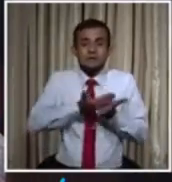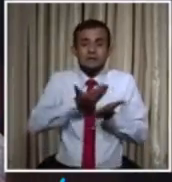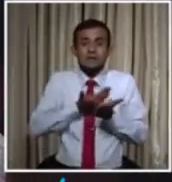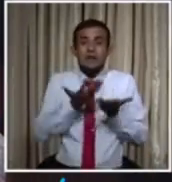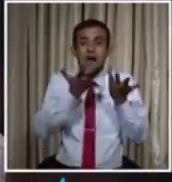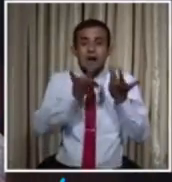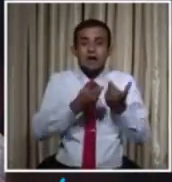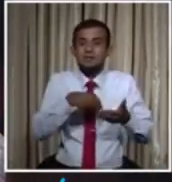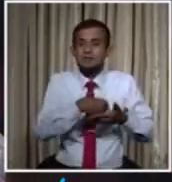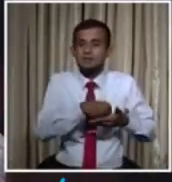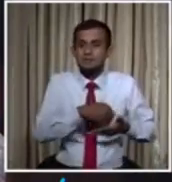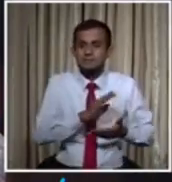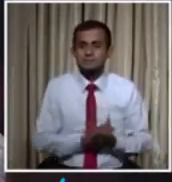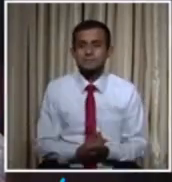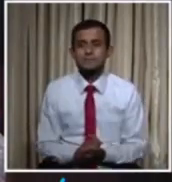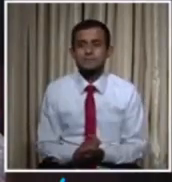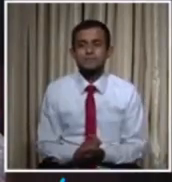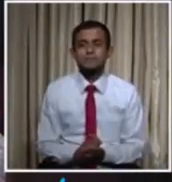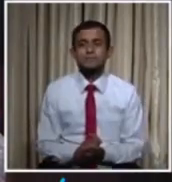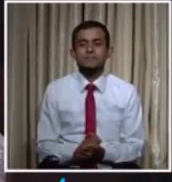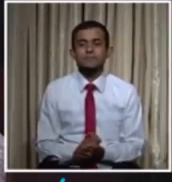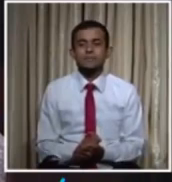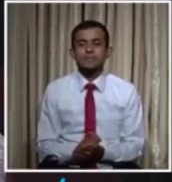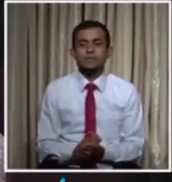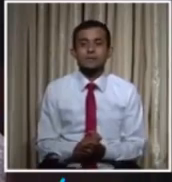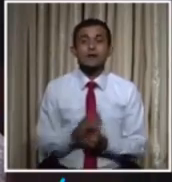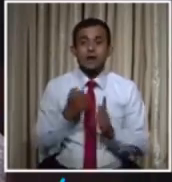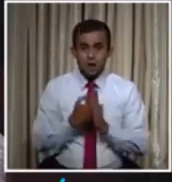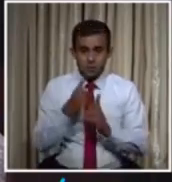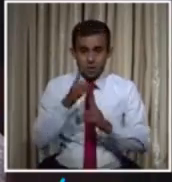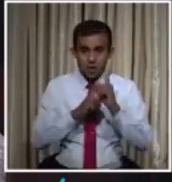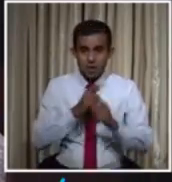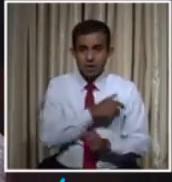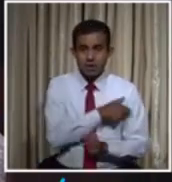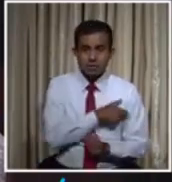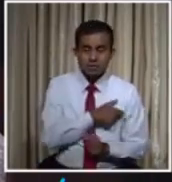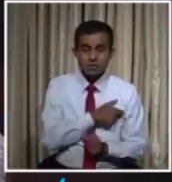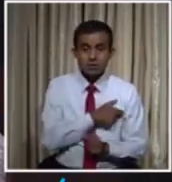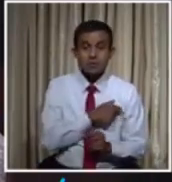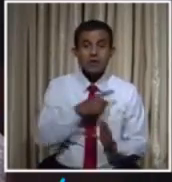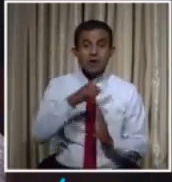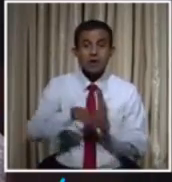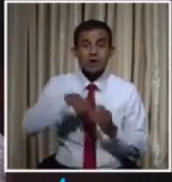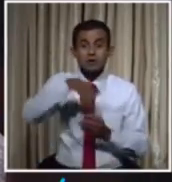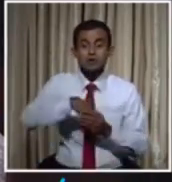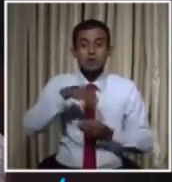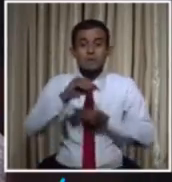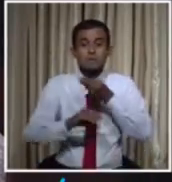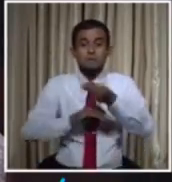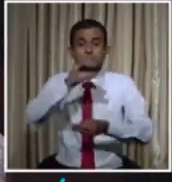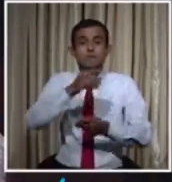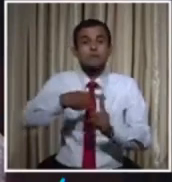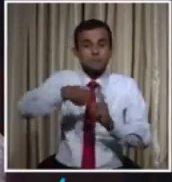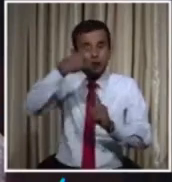ප්‍රතිශතයක් නඩත්තු කරපු නිසා. ඒ වගේම ගරු කථානායකතුමනි රට තුල ආයෝජනේ ප්‍රවර්ධනය කරන්නට